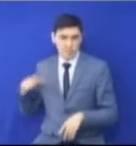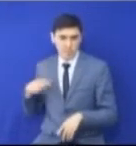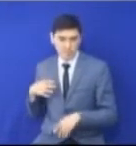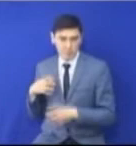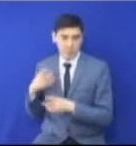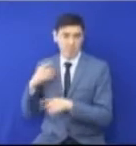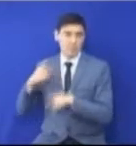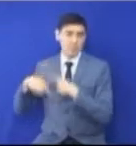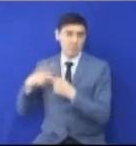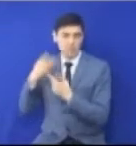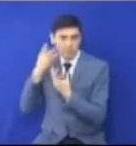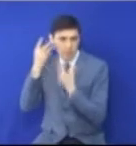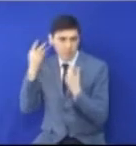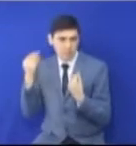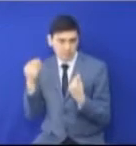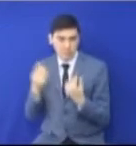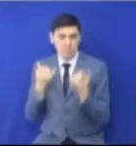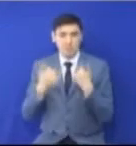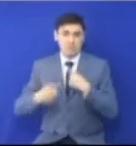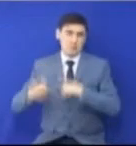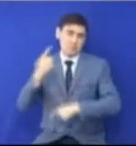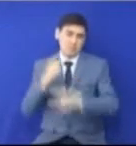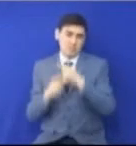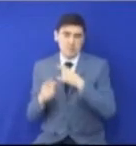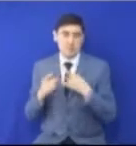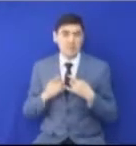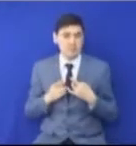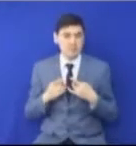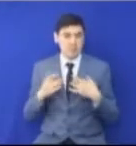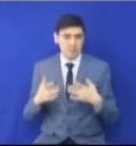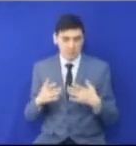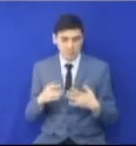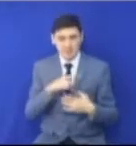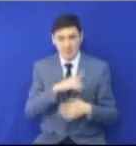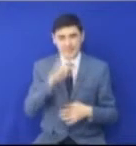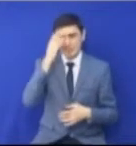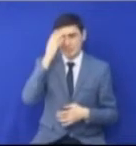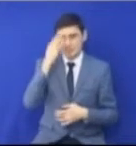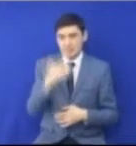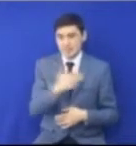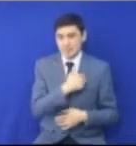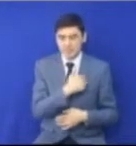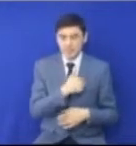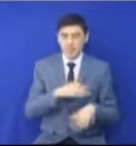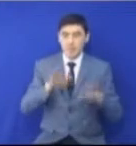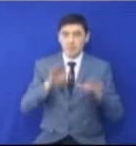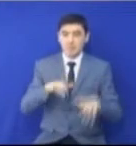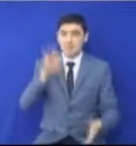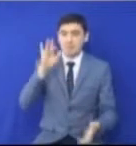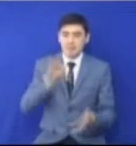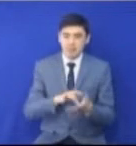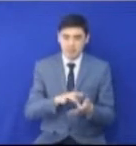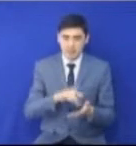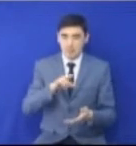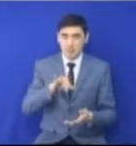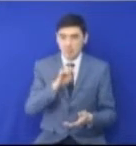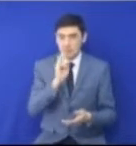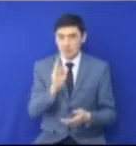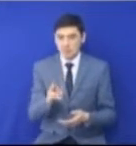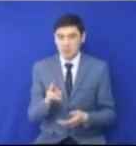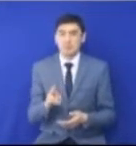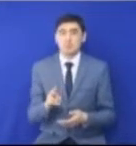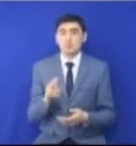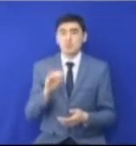қалған. Енді салтты санамызға сіңіріп жыл сайын қолға аламыз дейді ұйымдастырушылар. Орталық саябақта киіз үйлер тігіліп қалалықтарға арналған